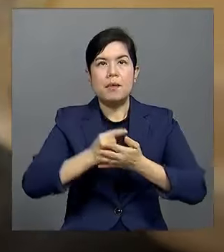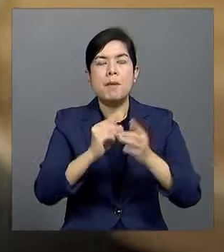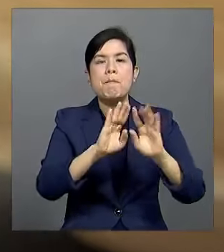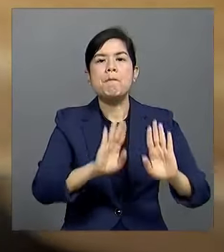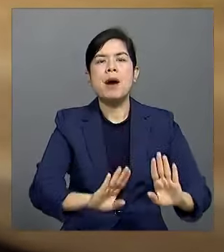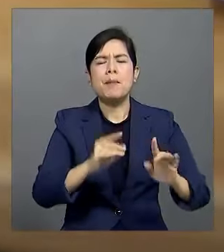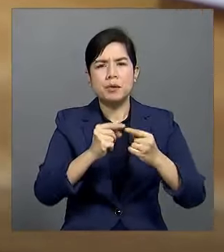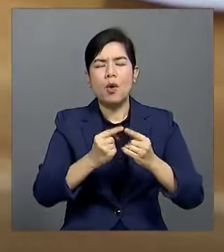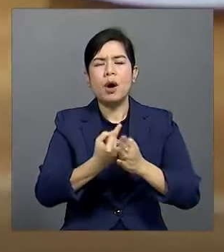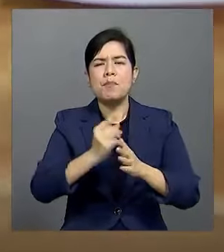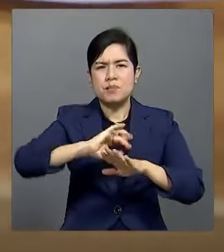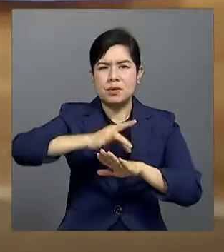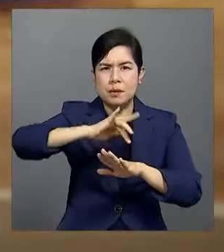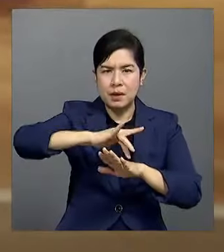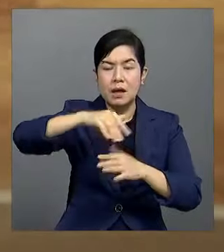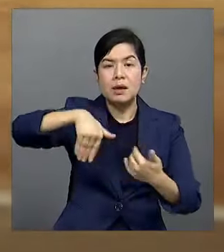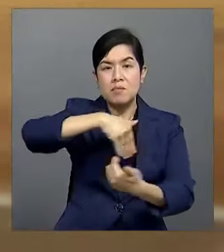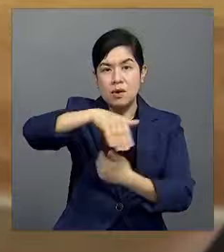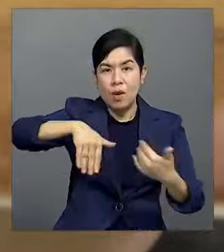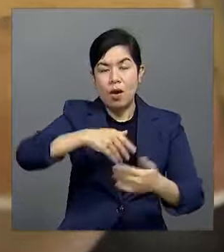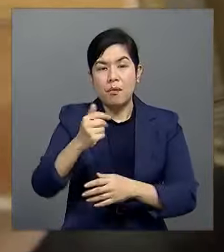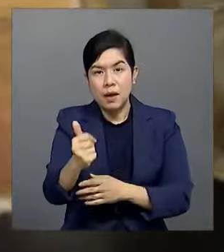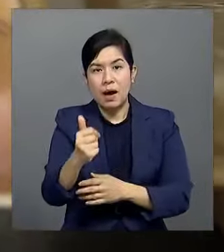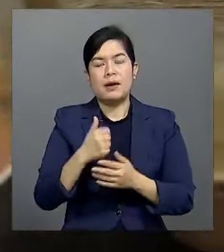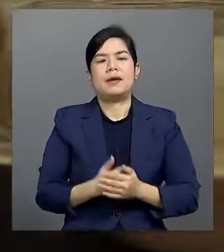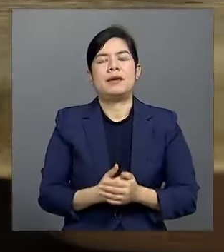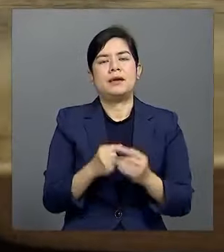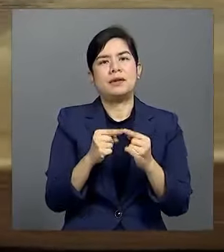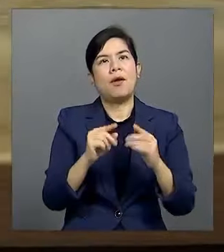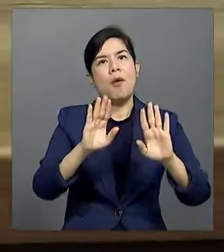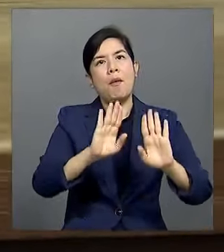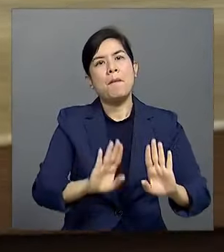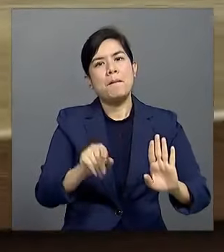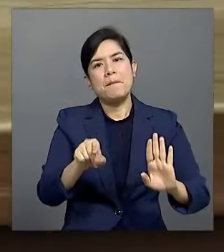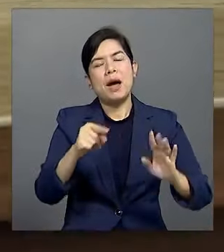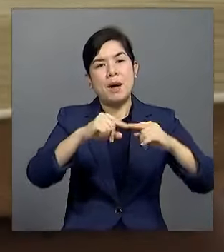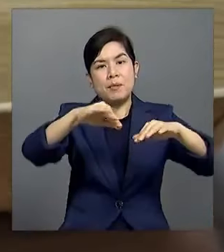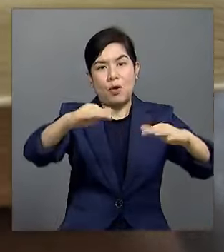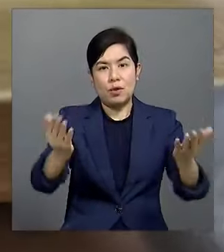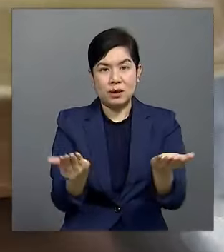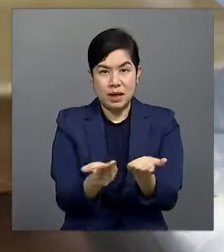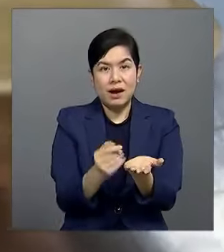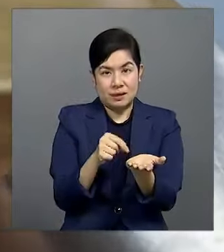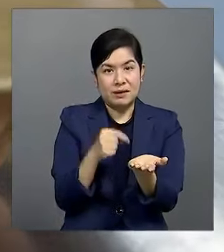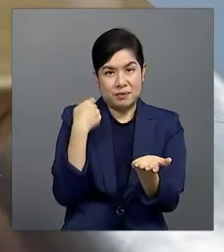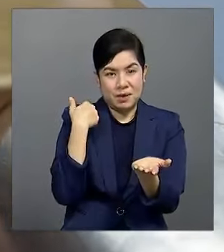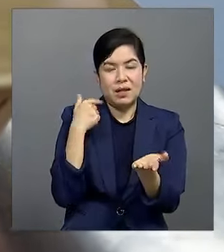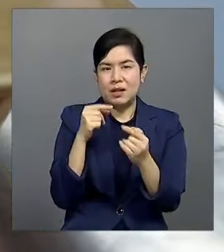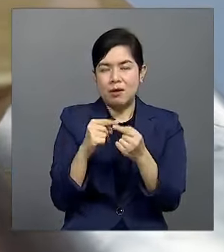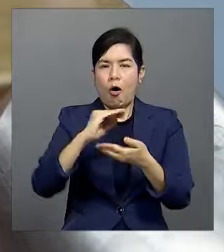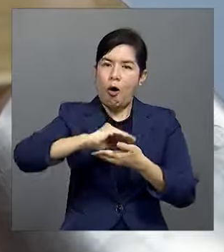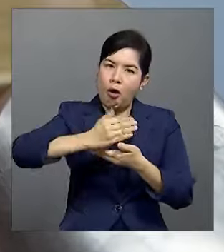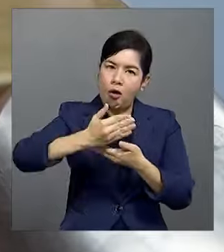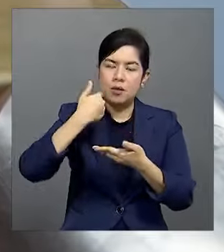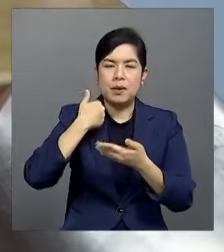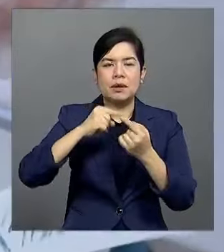เป็นพวกวัสดุธรรมชาติพวกกล่องชานอ้อยจานกาบหมากซึ่งตอนนี้ก็เริ่มมีขายในท้องตลาดมากขึ้นละเพียงแต่ว่